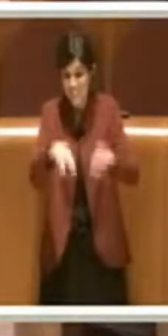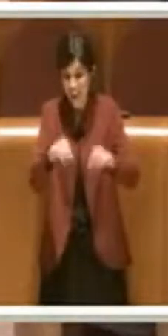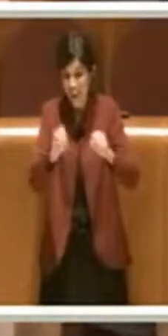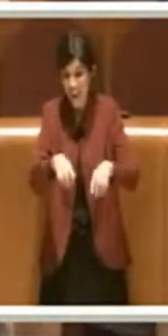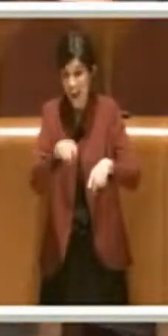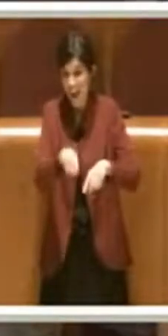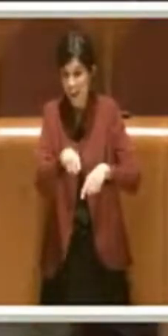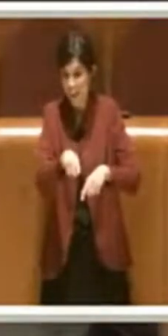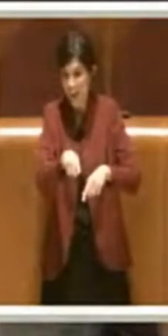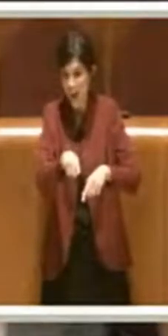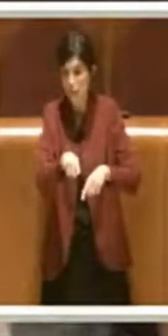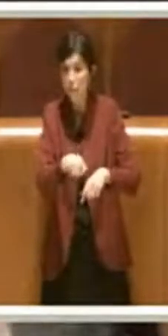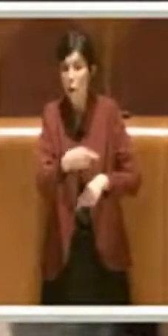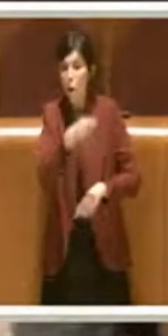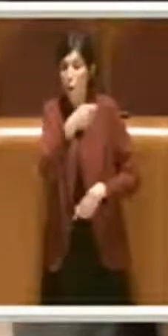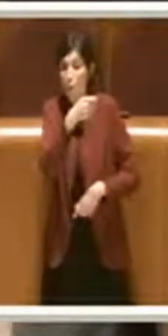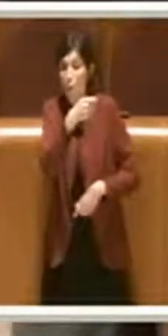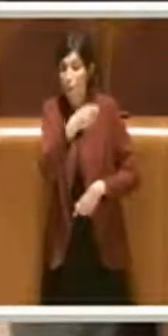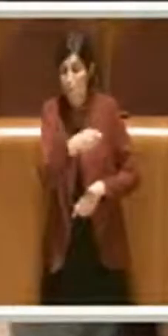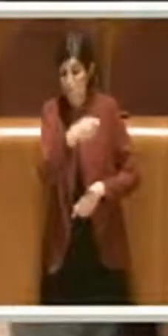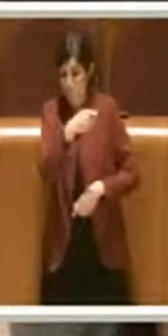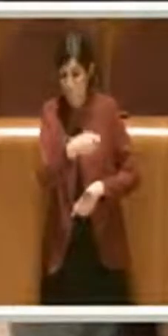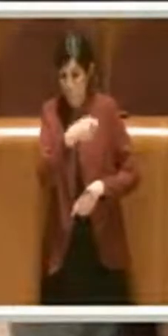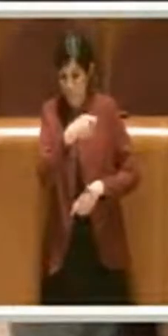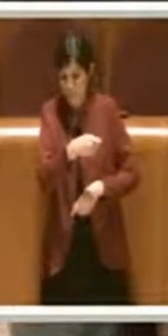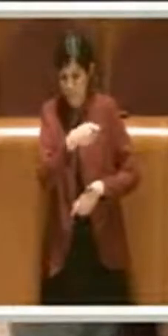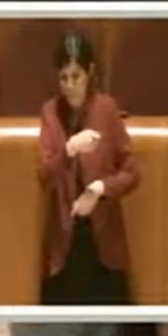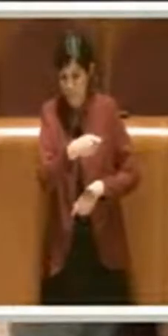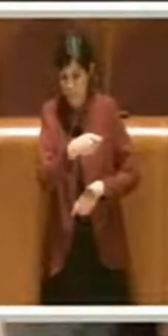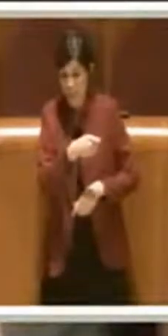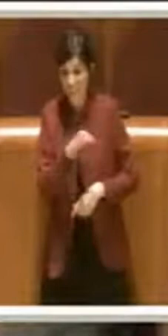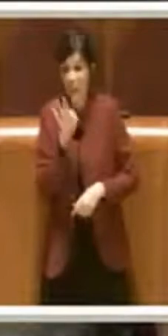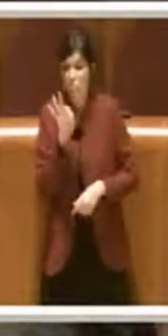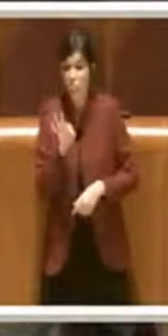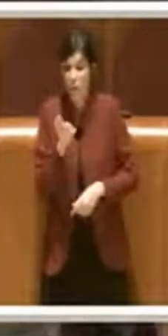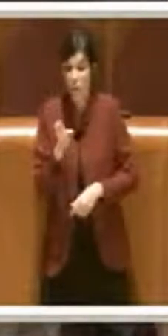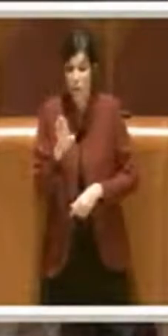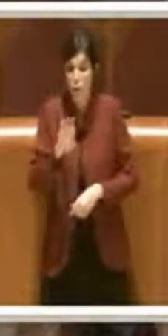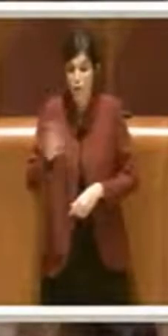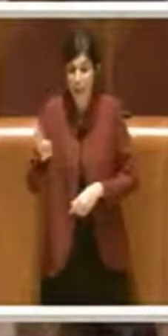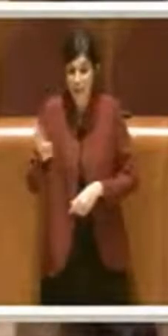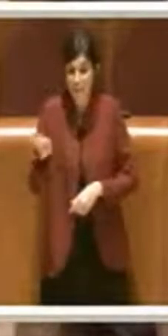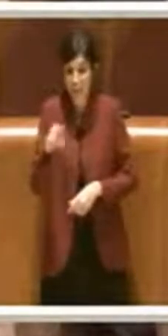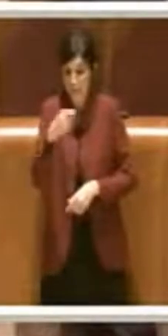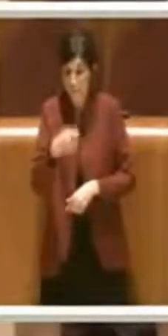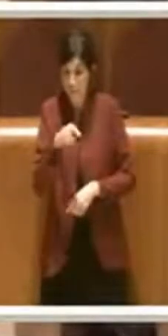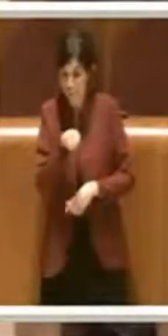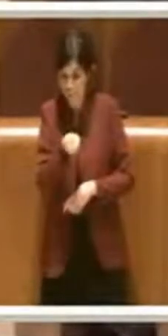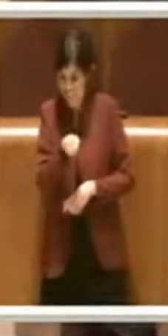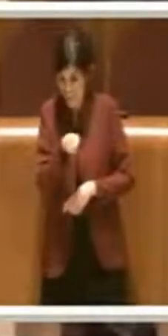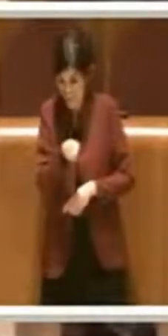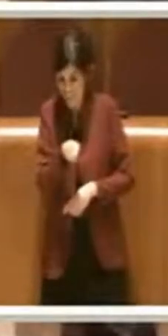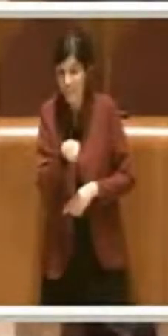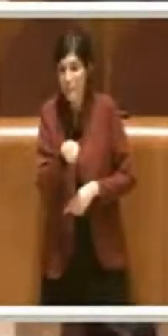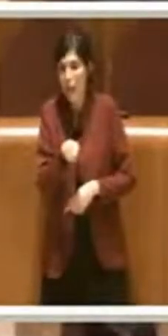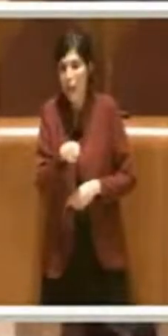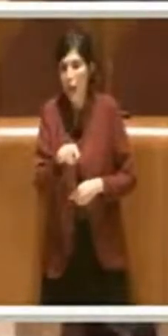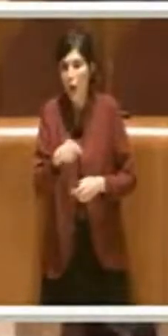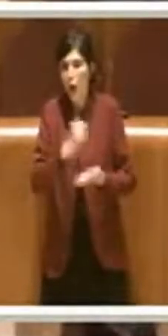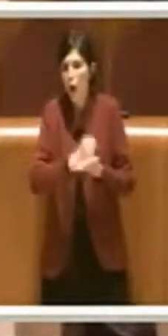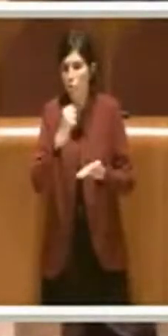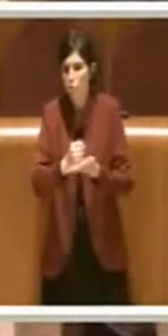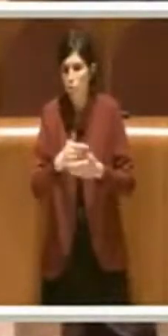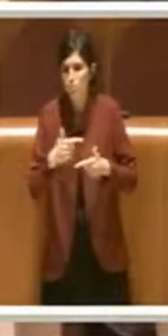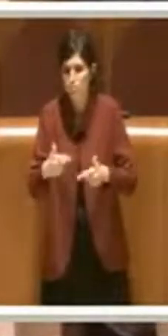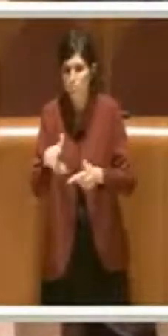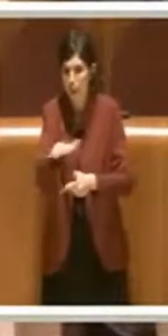proprio autorizzata dal presidente di una forza del centrodestra e quindi comunque vicino a voi. È